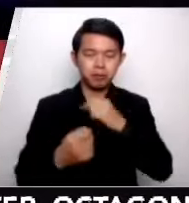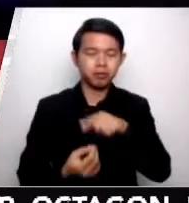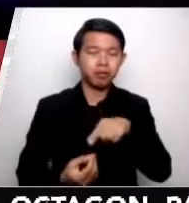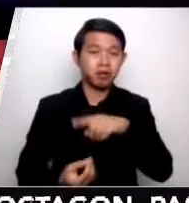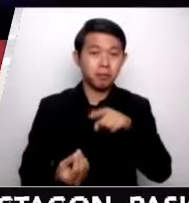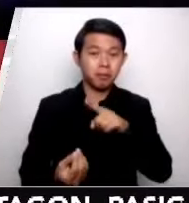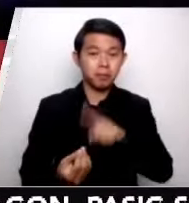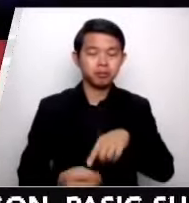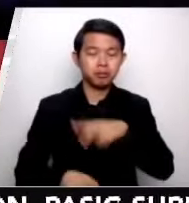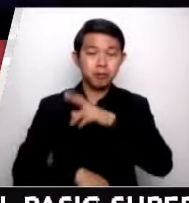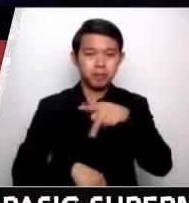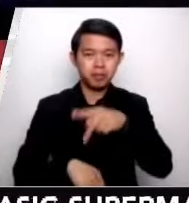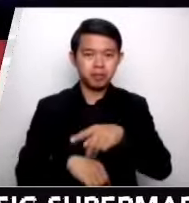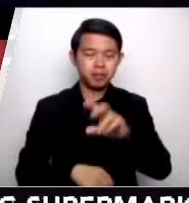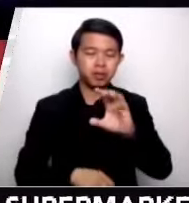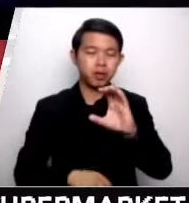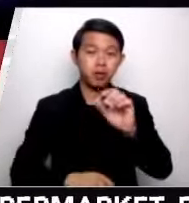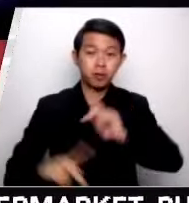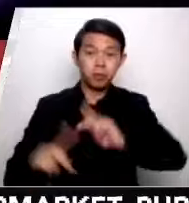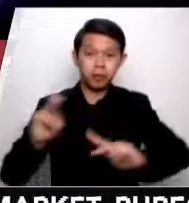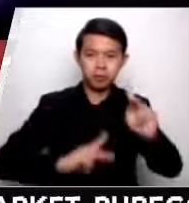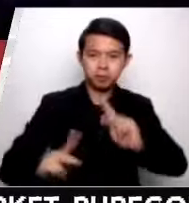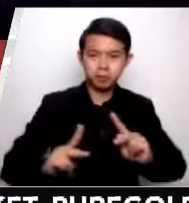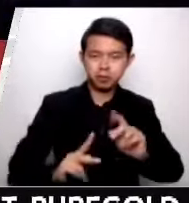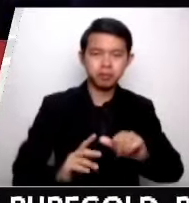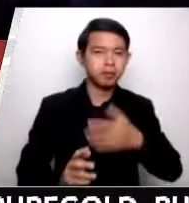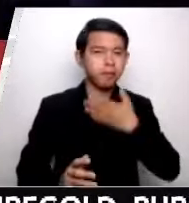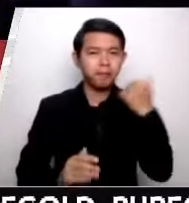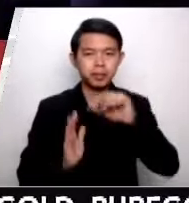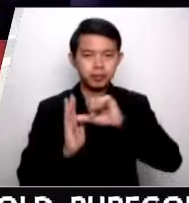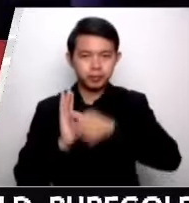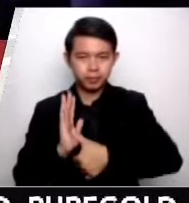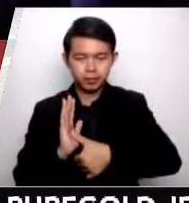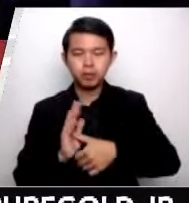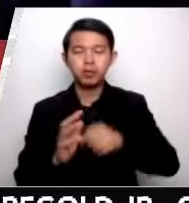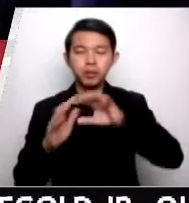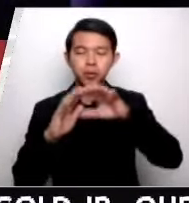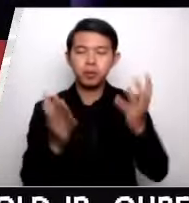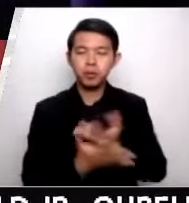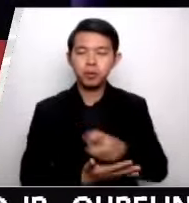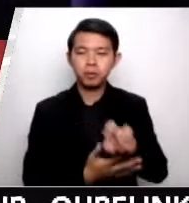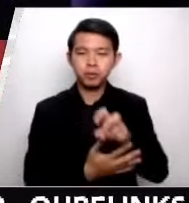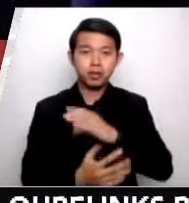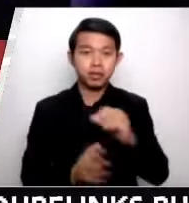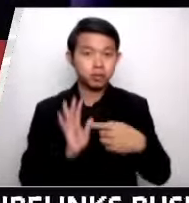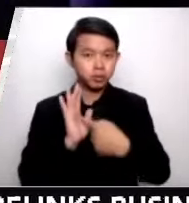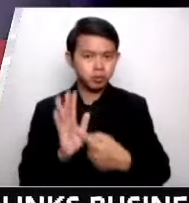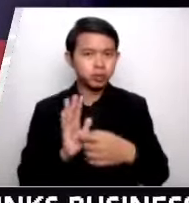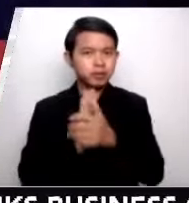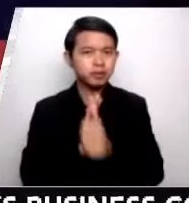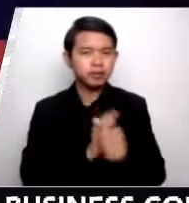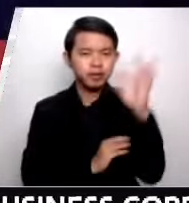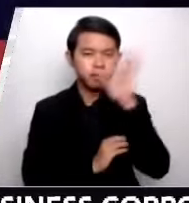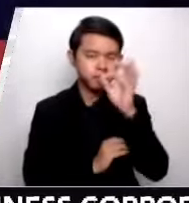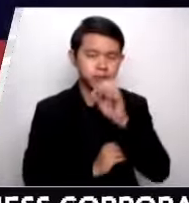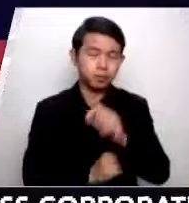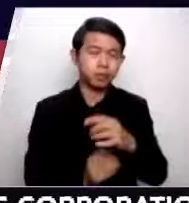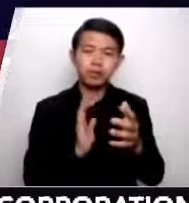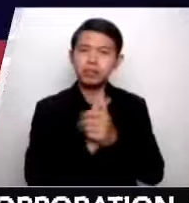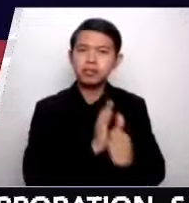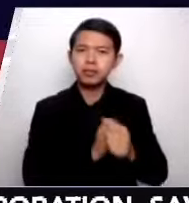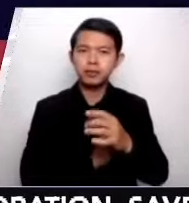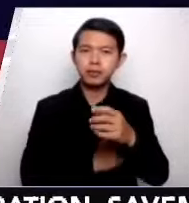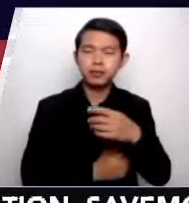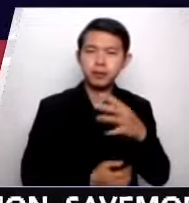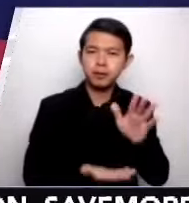highlights ng kanyang Guts World Tour. Ibinida rin niya sa interview ang galing ng mga Pilipino sa pagkanta at sarap ng